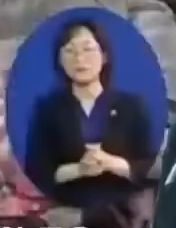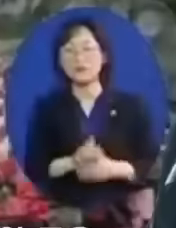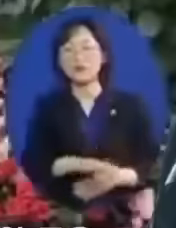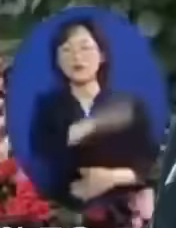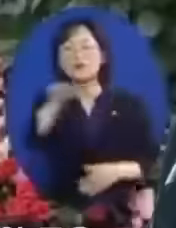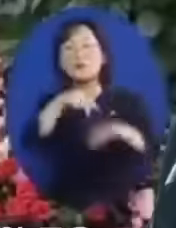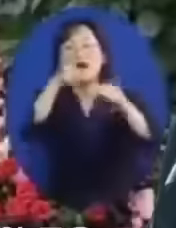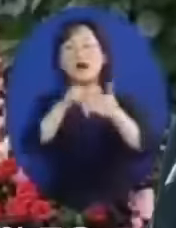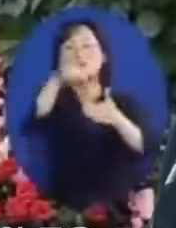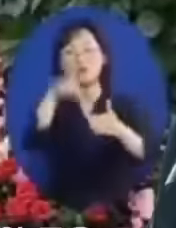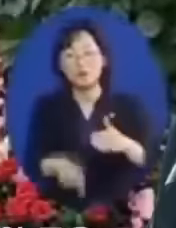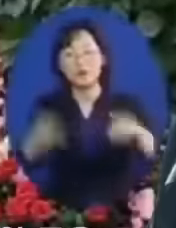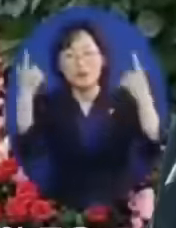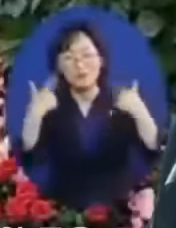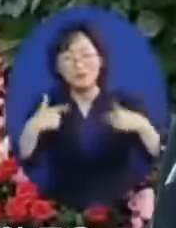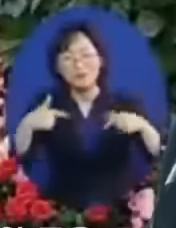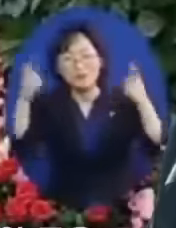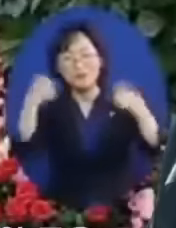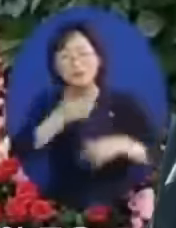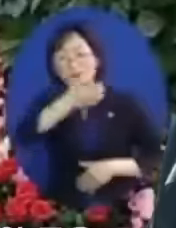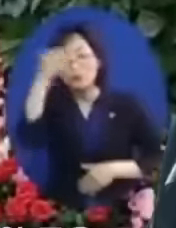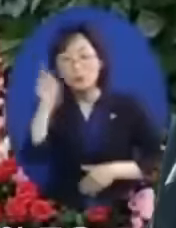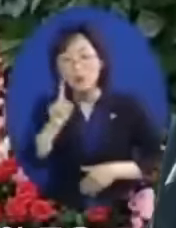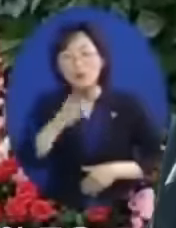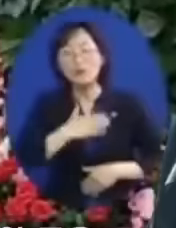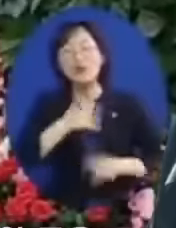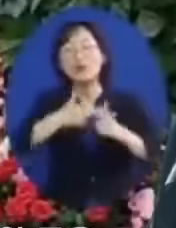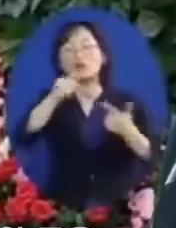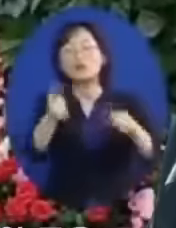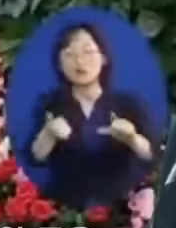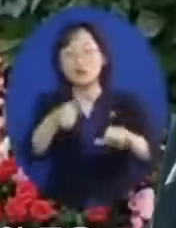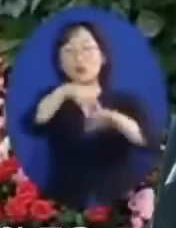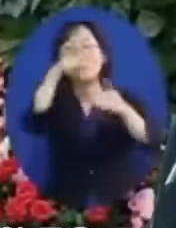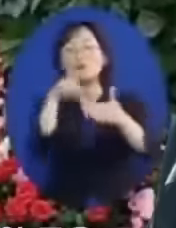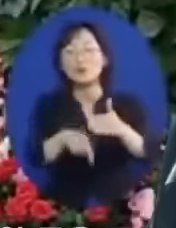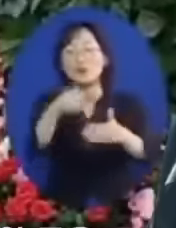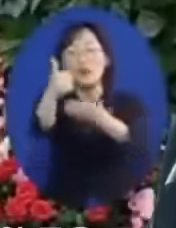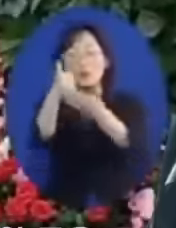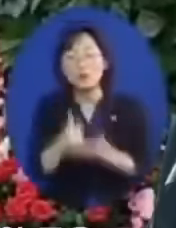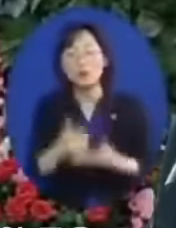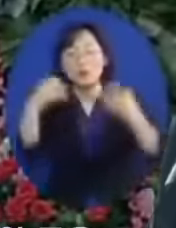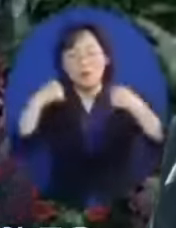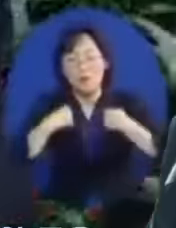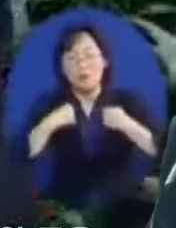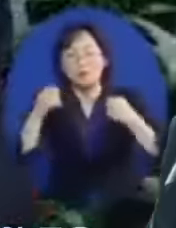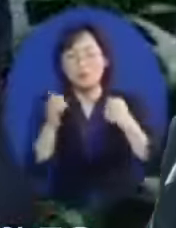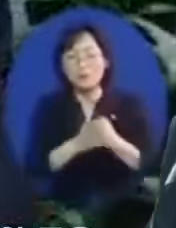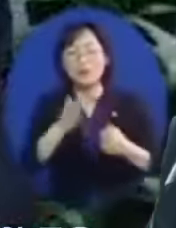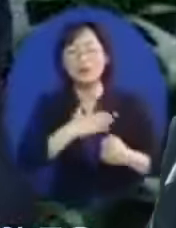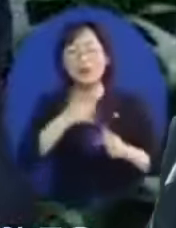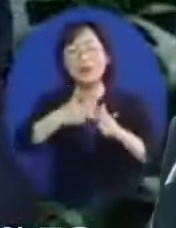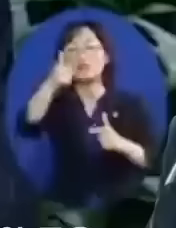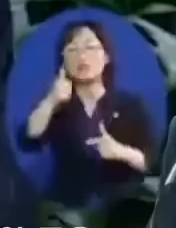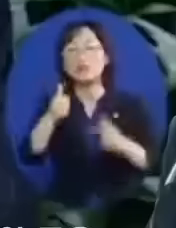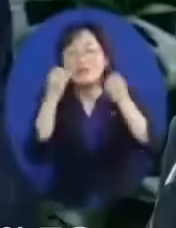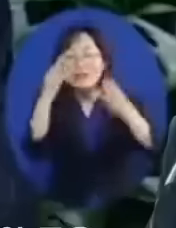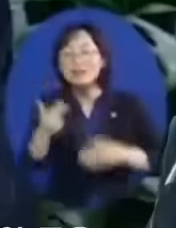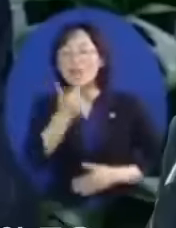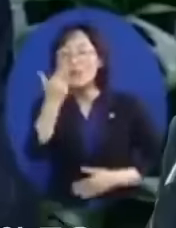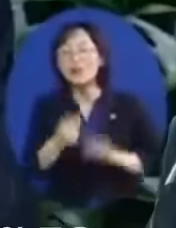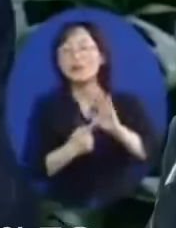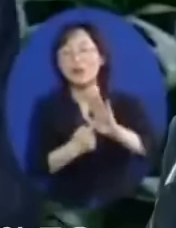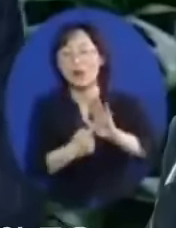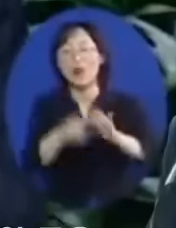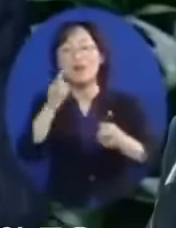우리 마음속에 늘 꿈꿀 것은 내가 예수의 죽음을 마음속에 모시고 걸머짐으로 내가 예수의 새로운 생명이